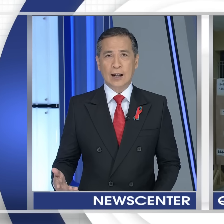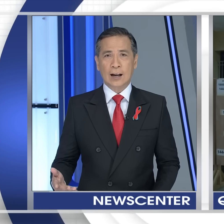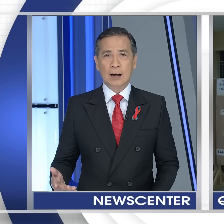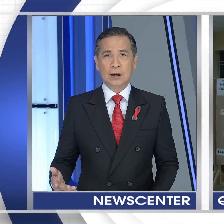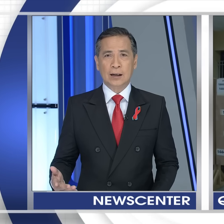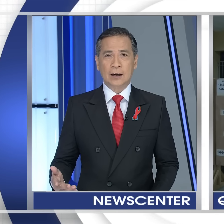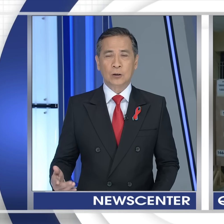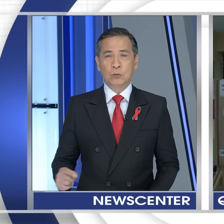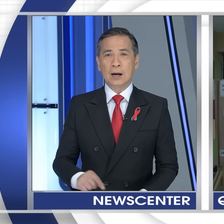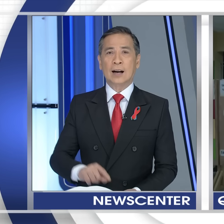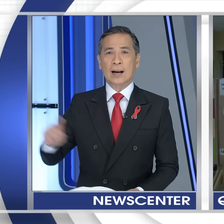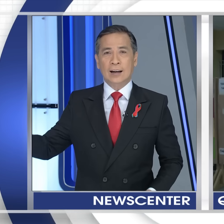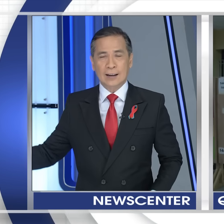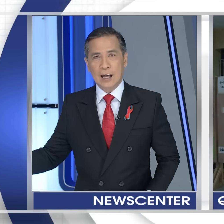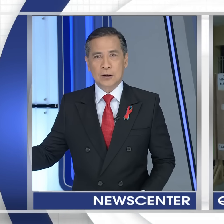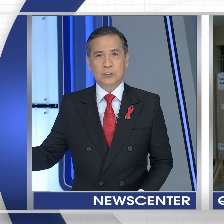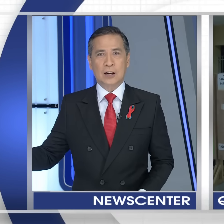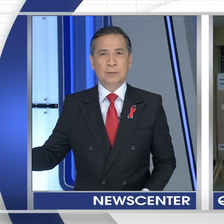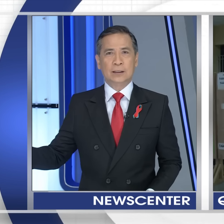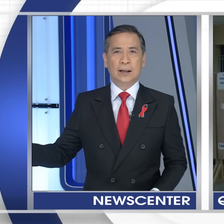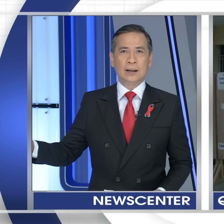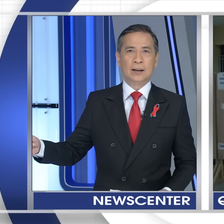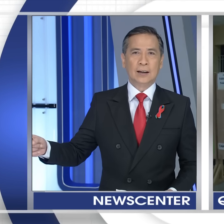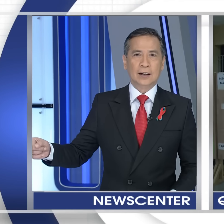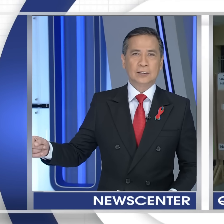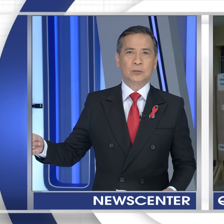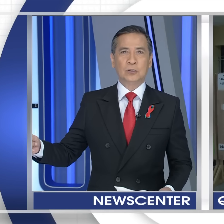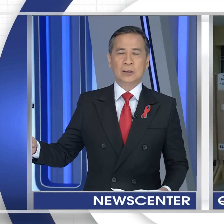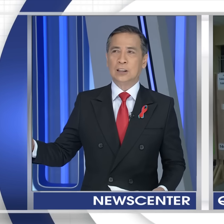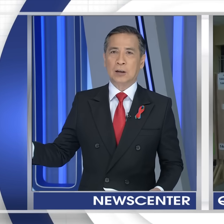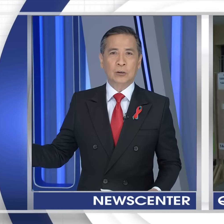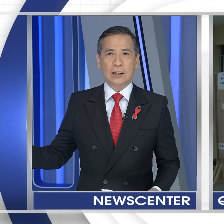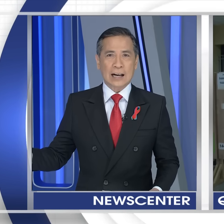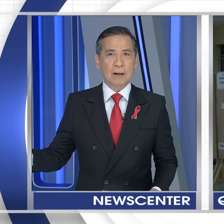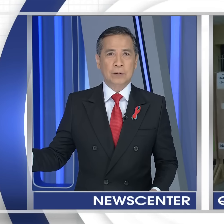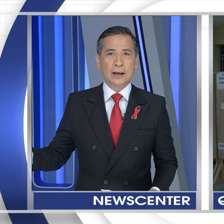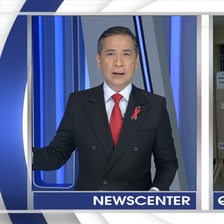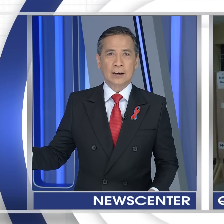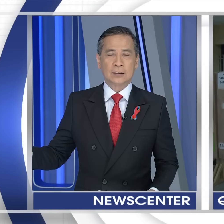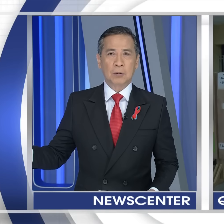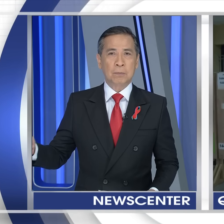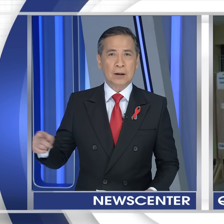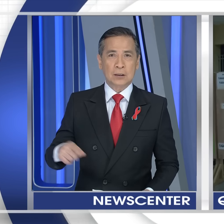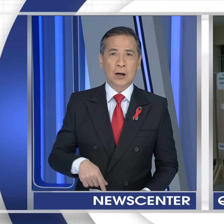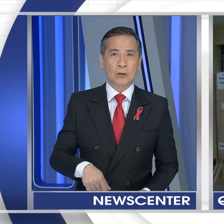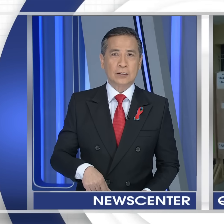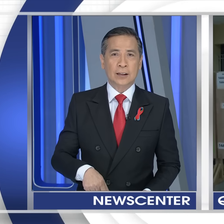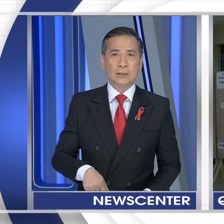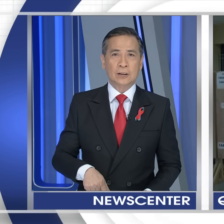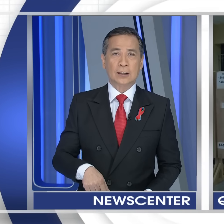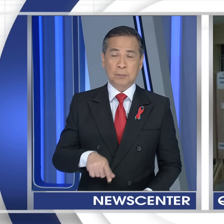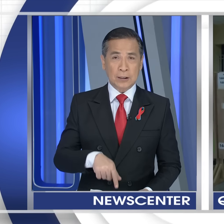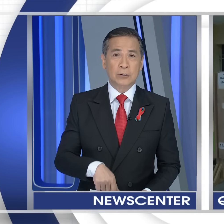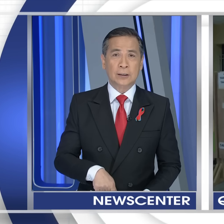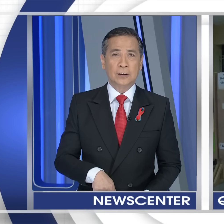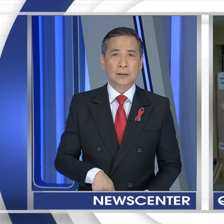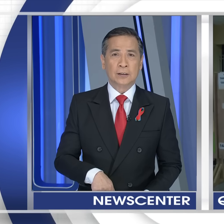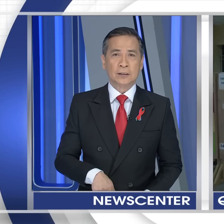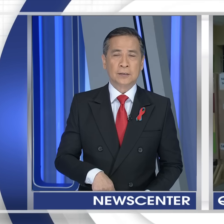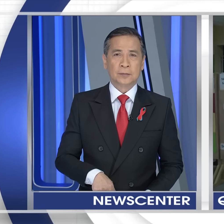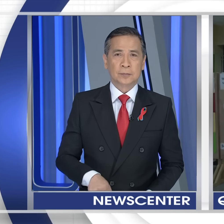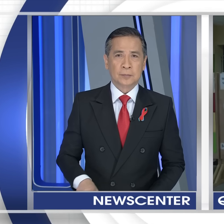ako nagkakamali. Kung manggagaling lamang yung sa Cavite, siguro hindi naman ganun ka-traffic sa mga oras na ito at sa panahon